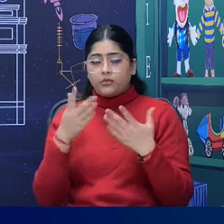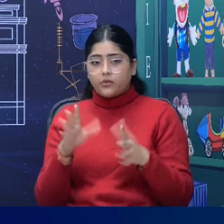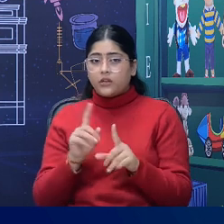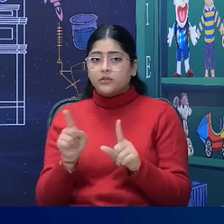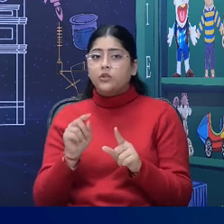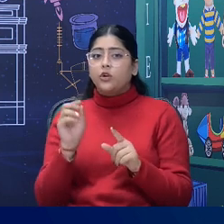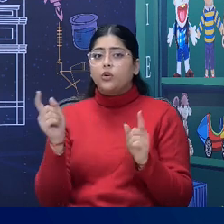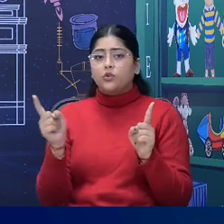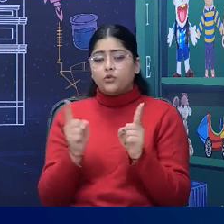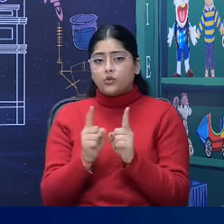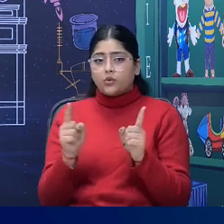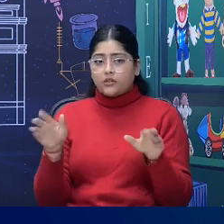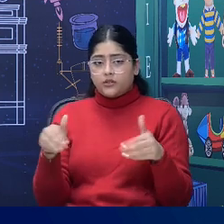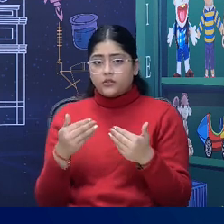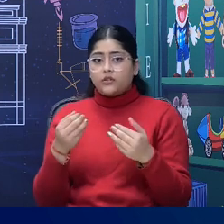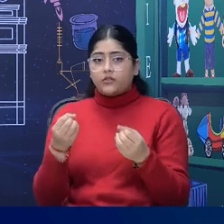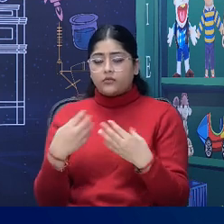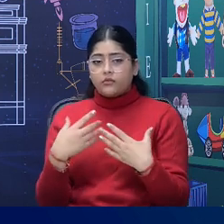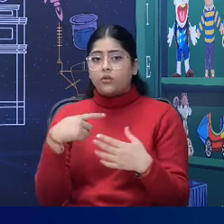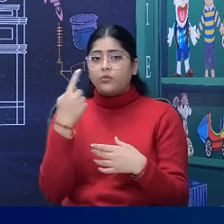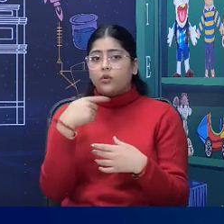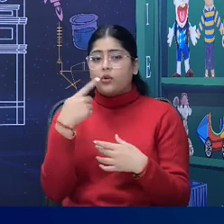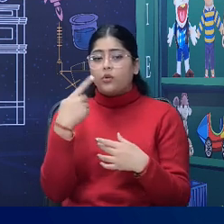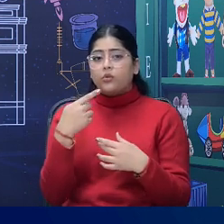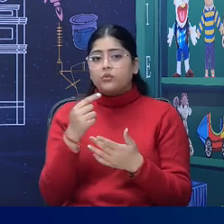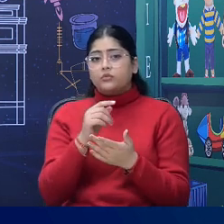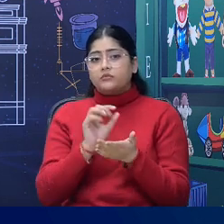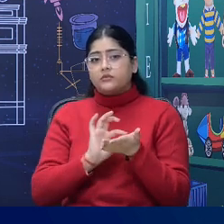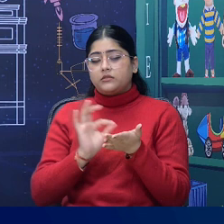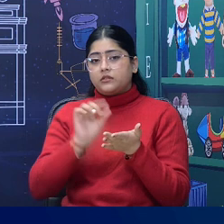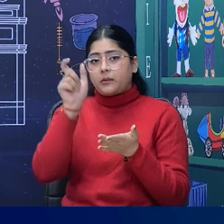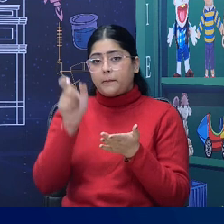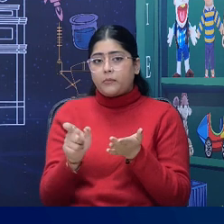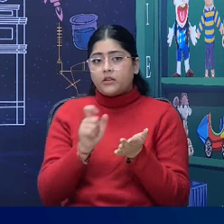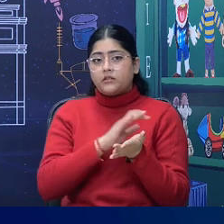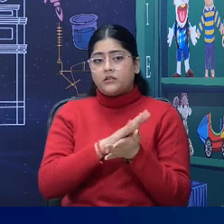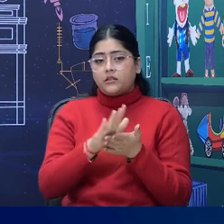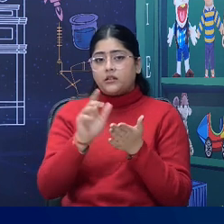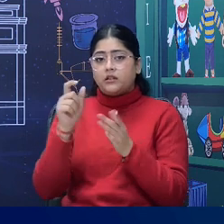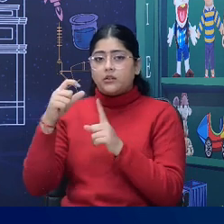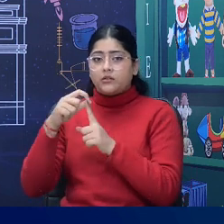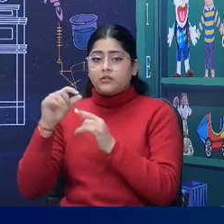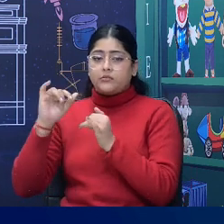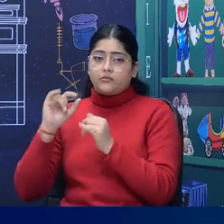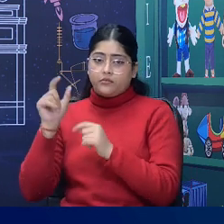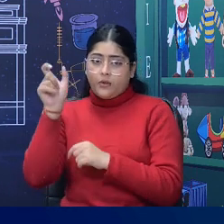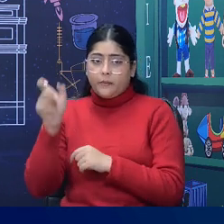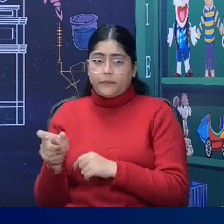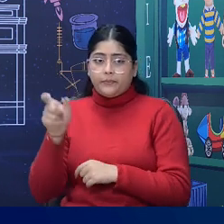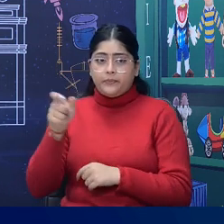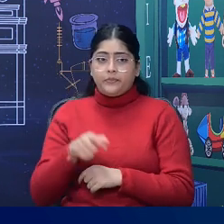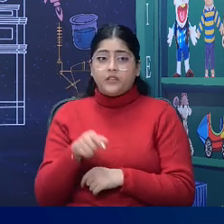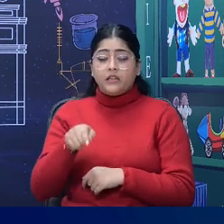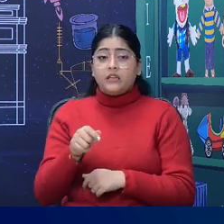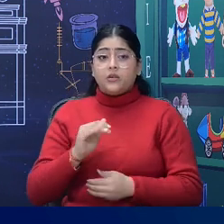हरि शंकर जी प्रसाई के बारे में भी बच्चों को बताए जी जी जी जैसा कि हरिशंकर प्रसाई जी जिनका जन्म जमानी गांव जिला होशंगाबाद